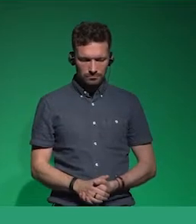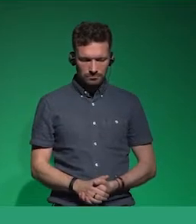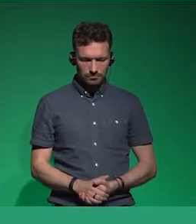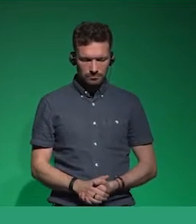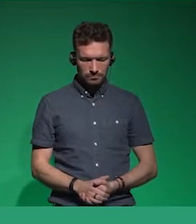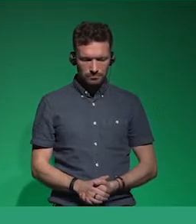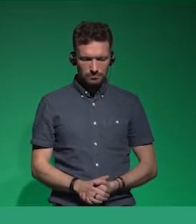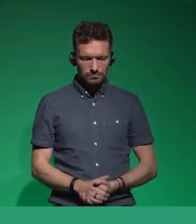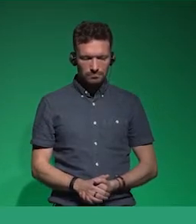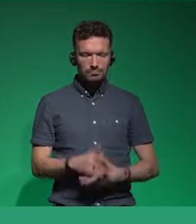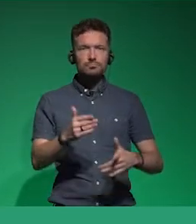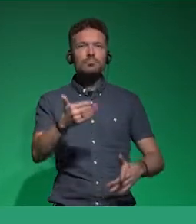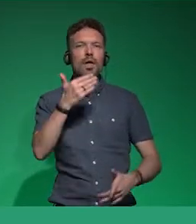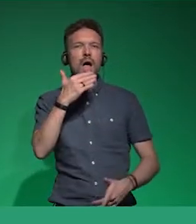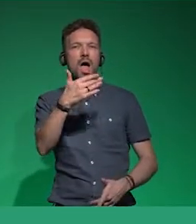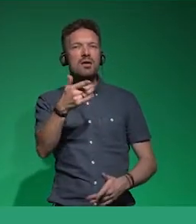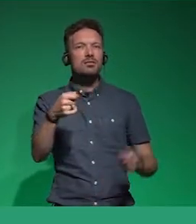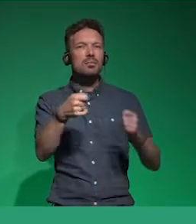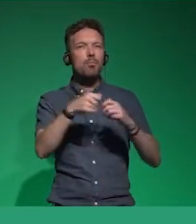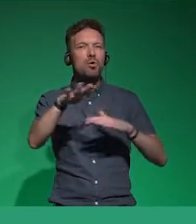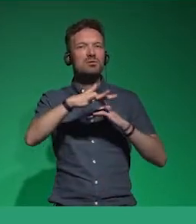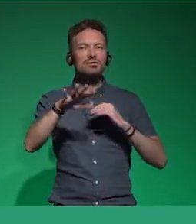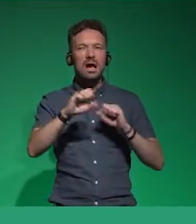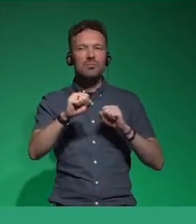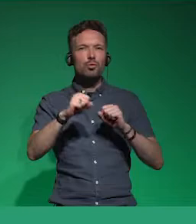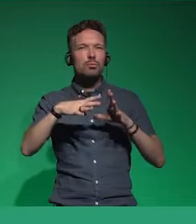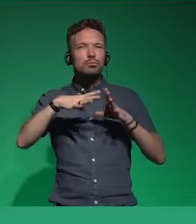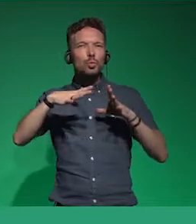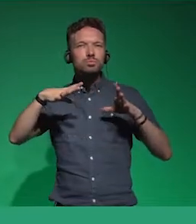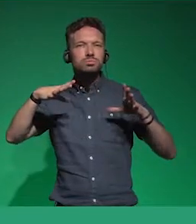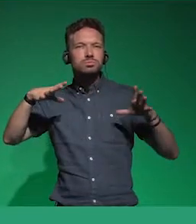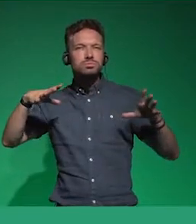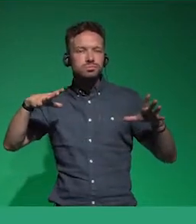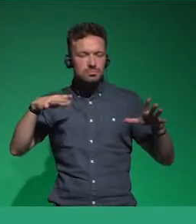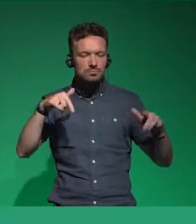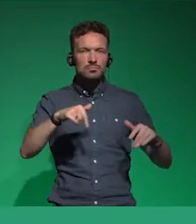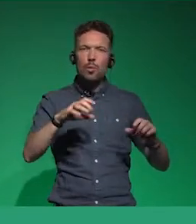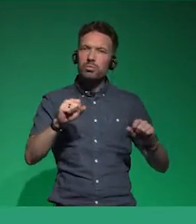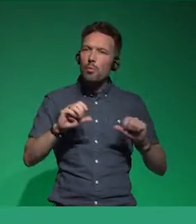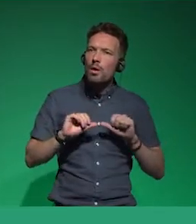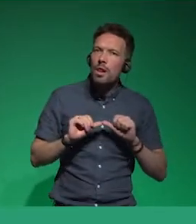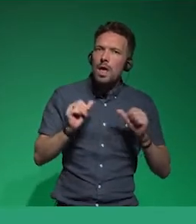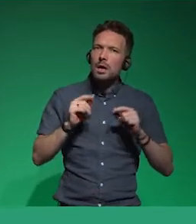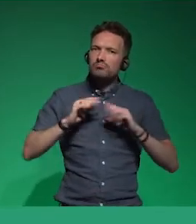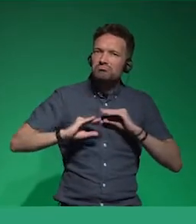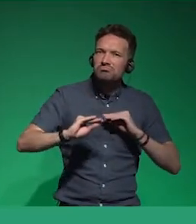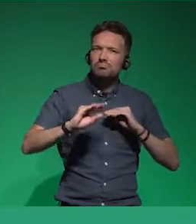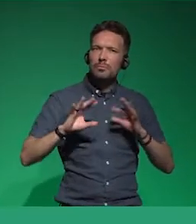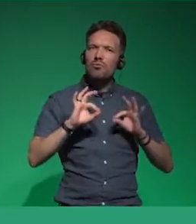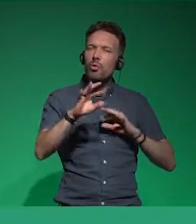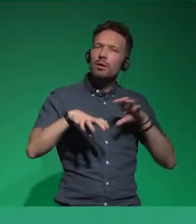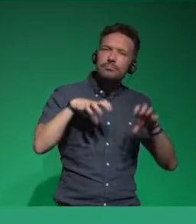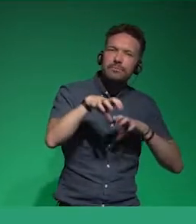Hessen ist das waldreichste Bundesland in Deutschland. Unser Wald ist Lebensgrundlage für viele Tier-